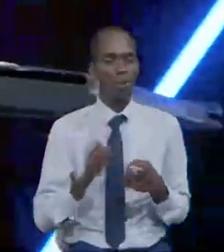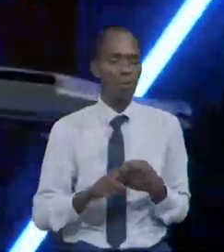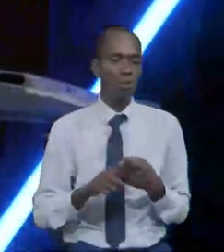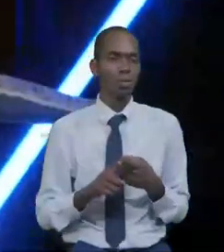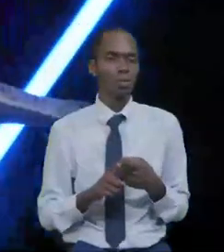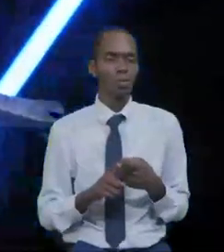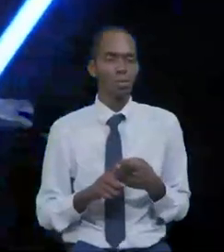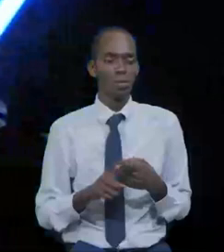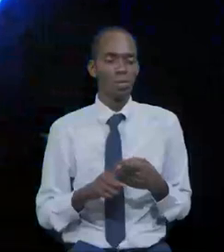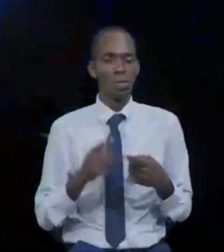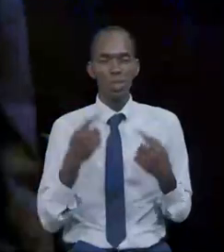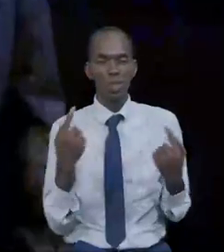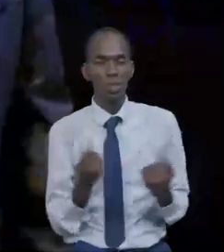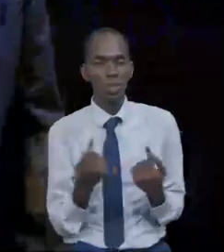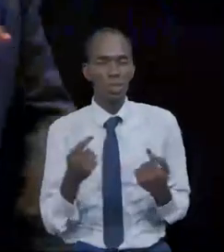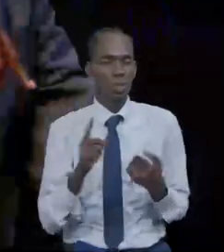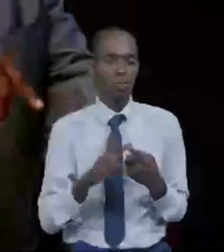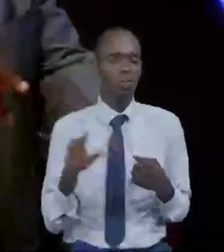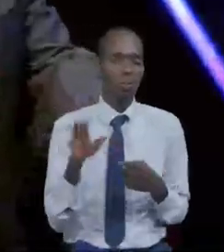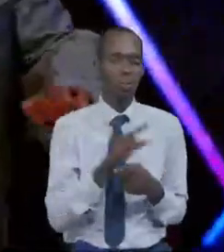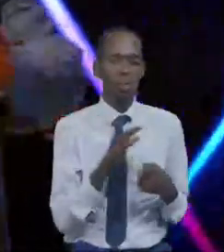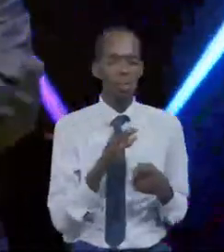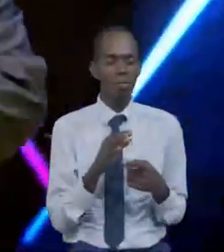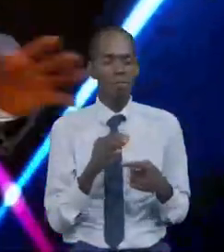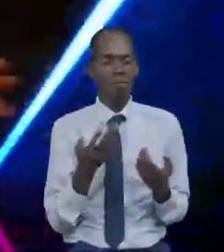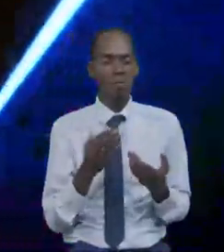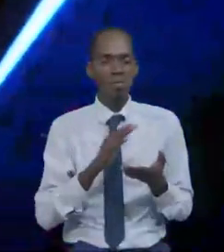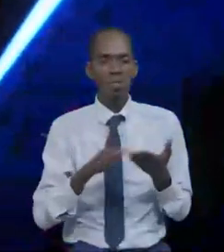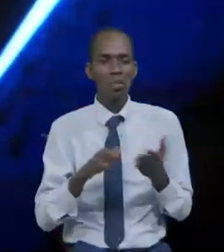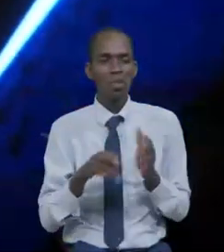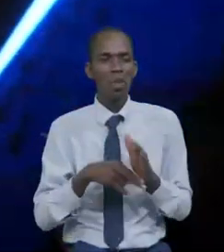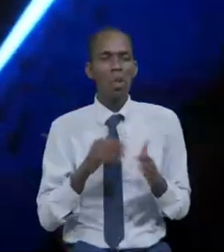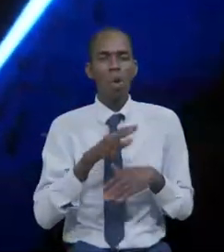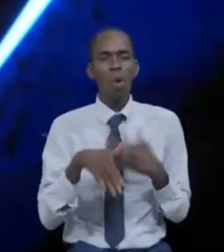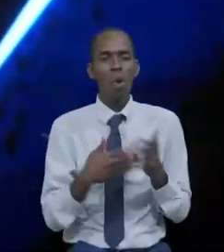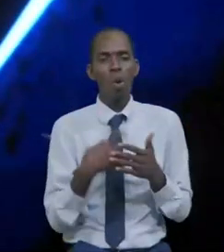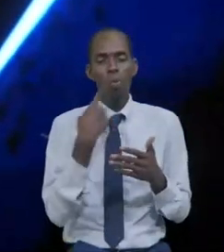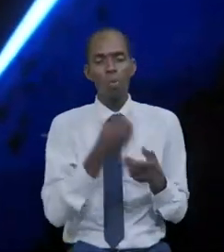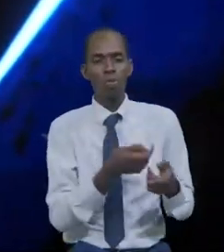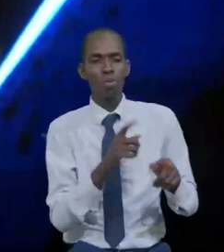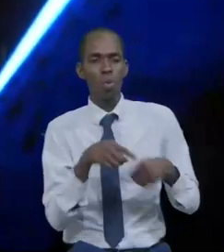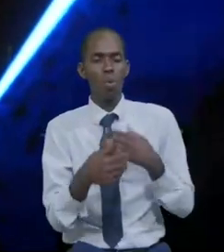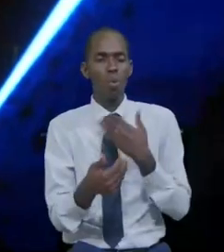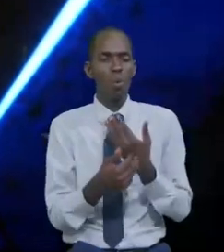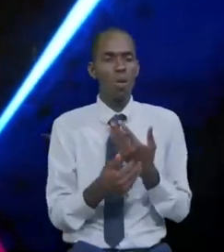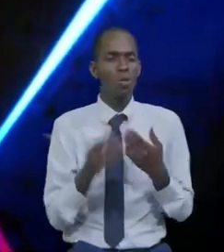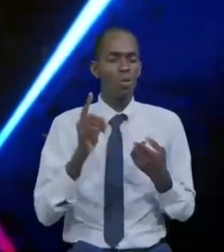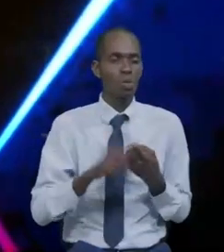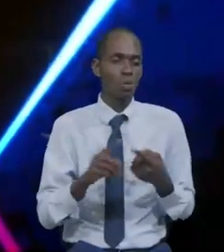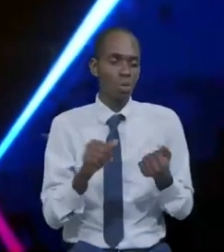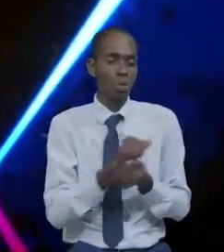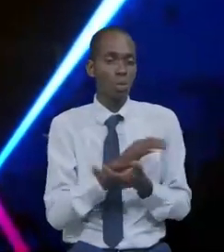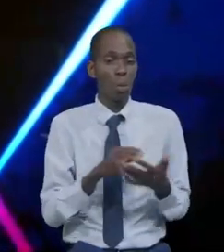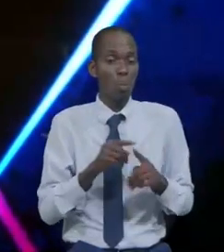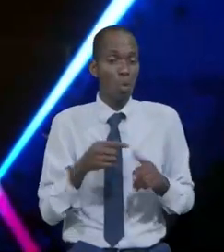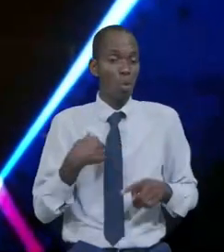salut, de leur conviction, de leur consécration, ceux qui se retirent, ils se retirent pour se perdre. Mais nous ne sommes pas de